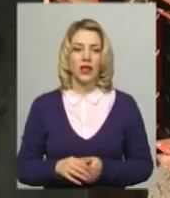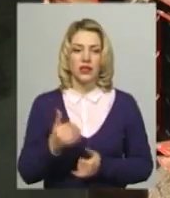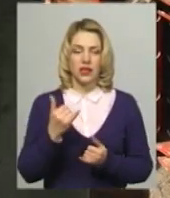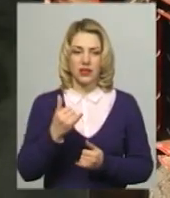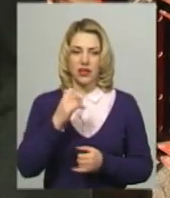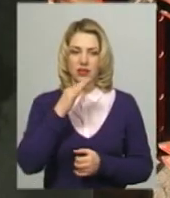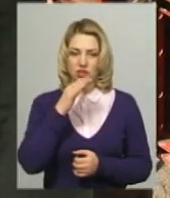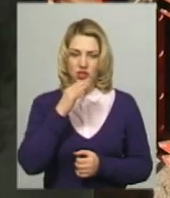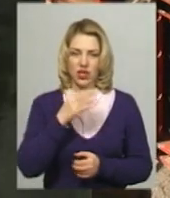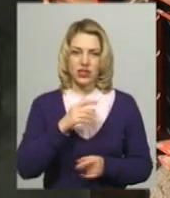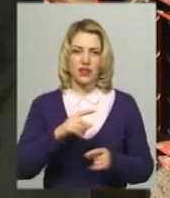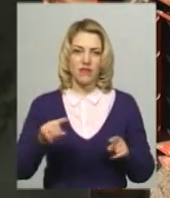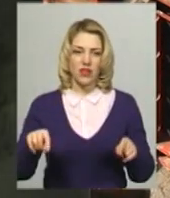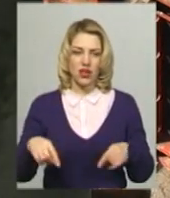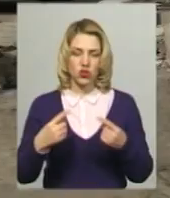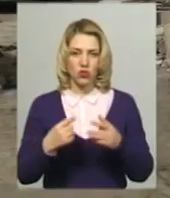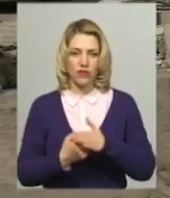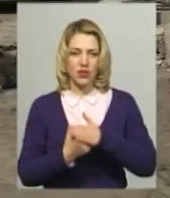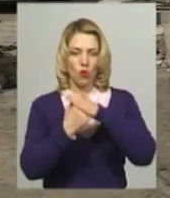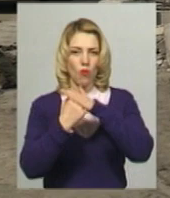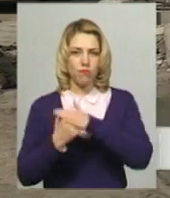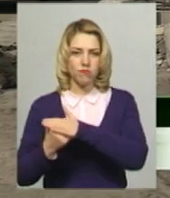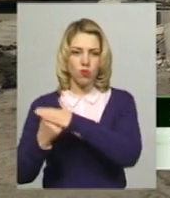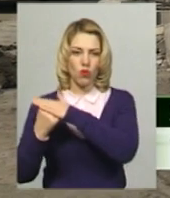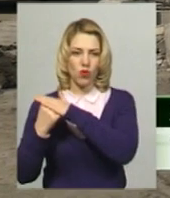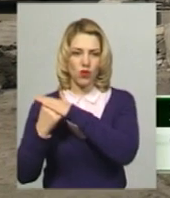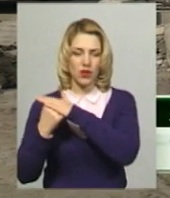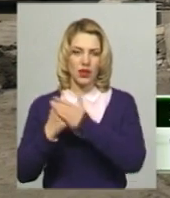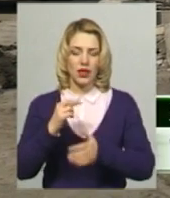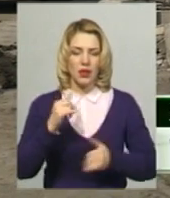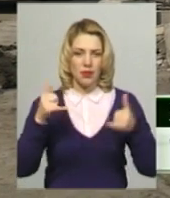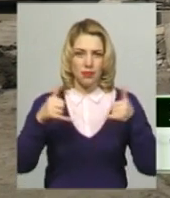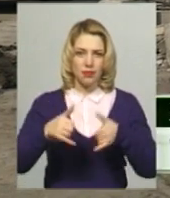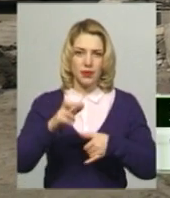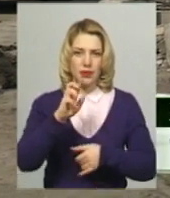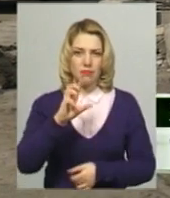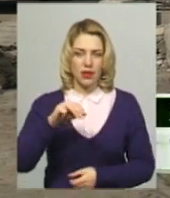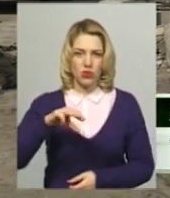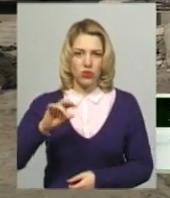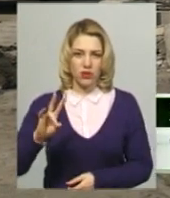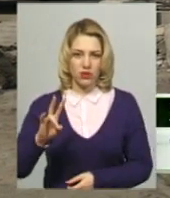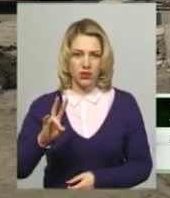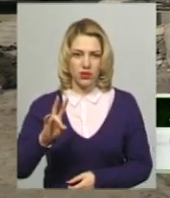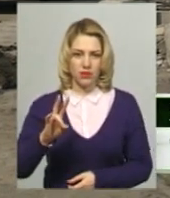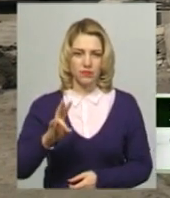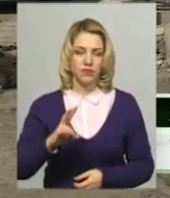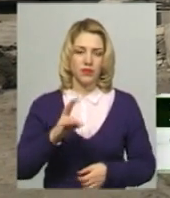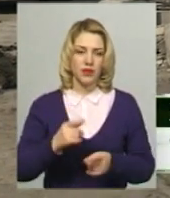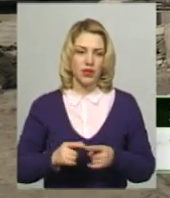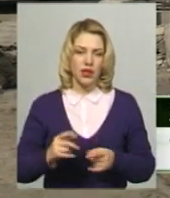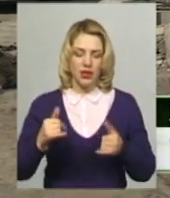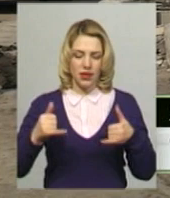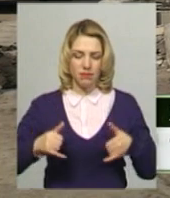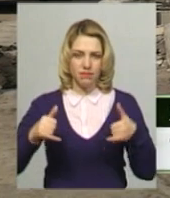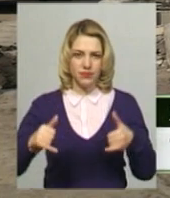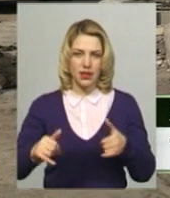влаштовані проміжні всі опори, повністю влаштований бетон і влаштовані бетон на берегових опорах.